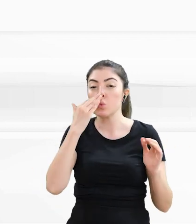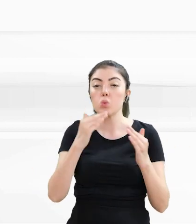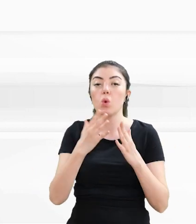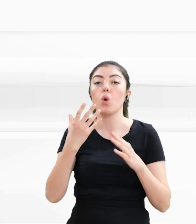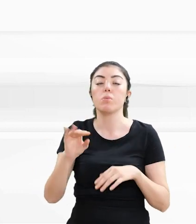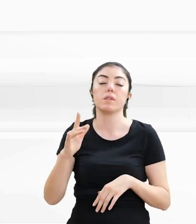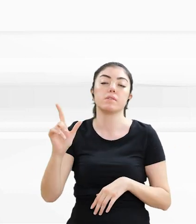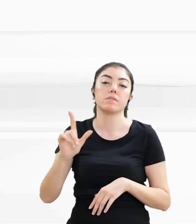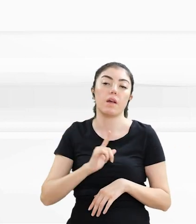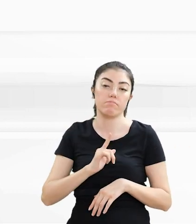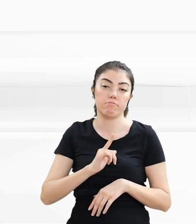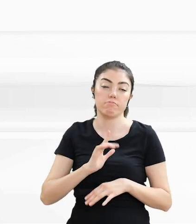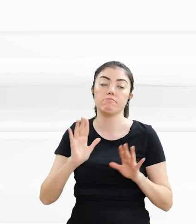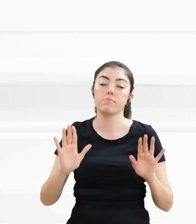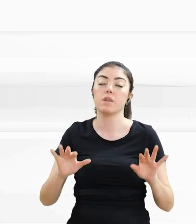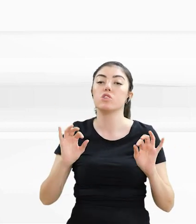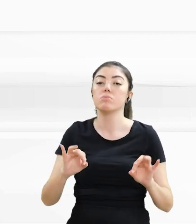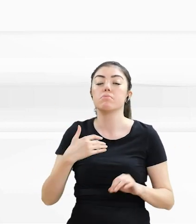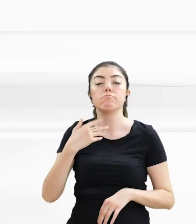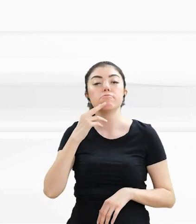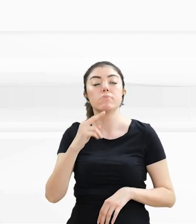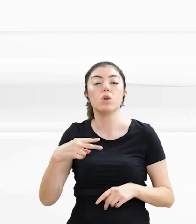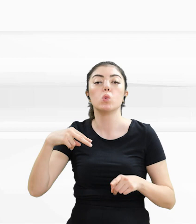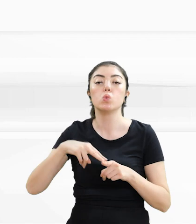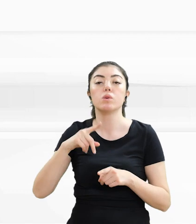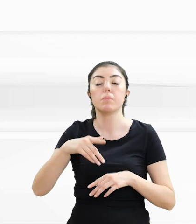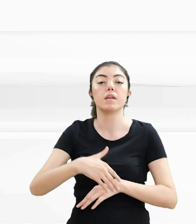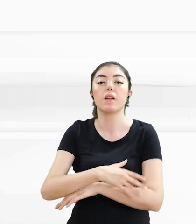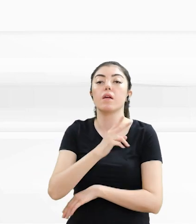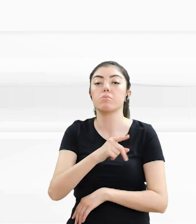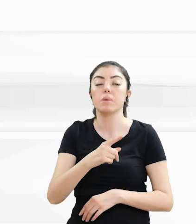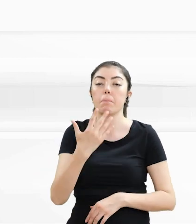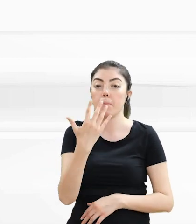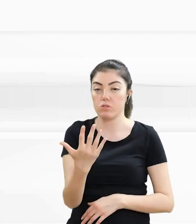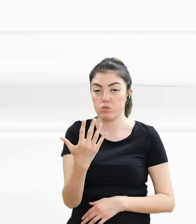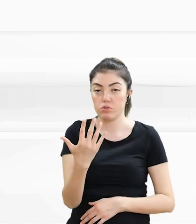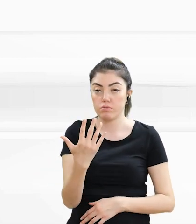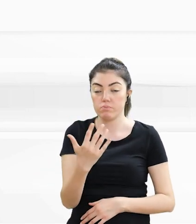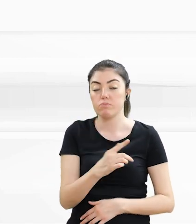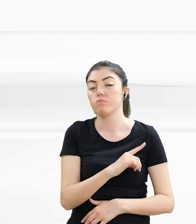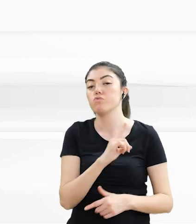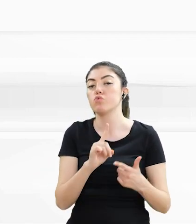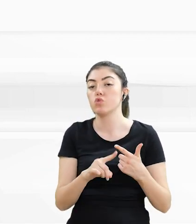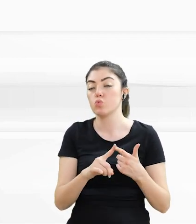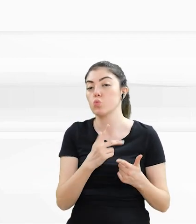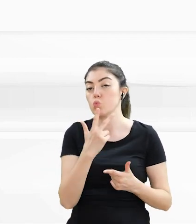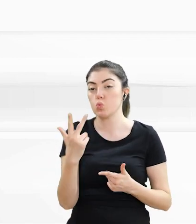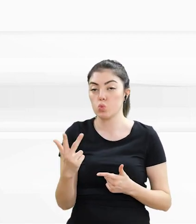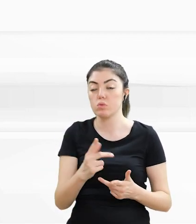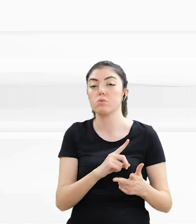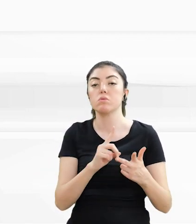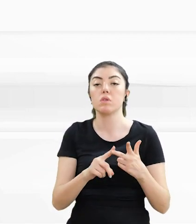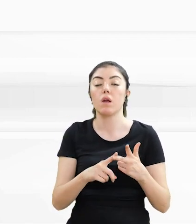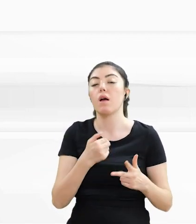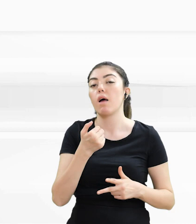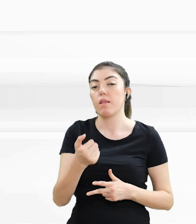sağlanmıyor şeklinde olacak şimdi bakalım yani üçgenin bir kenarının 5 birim diğer kenarı 3 ve